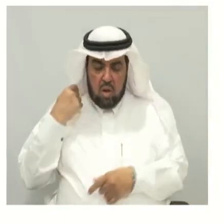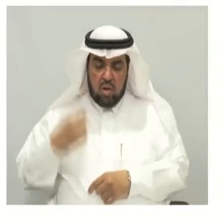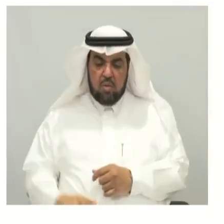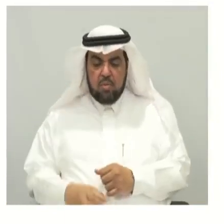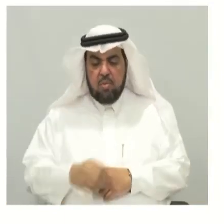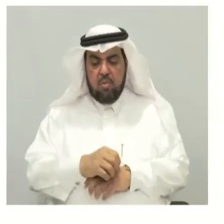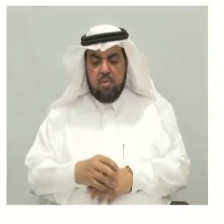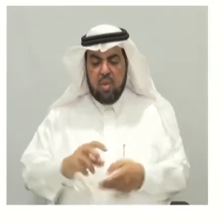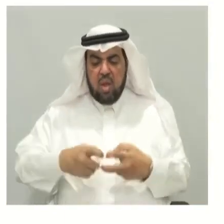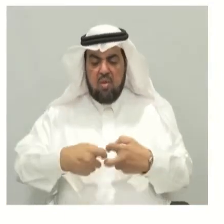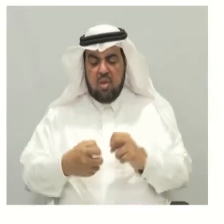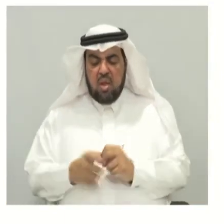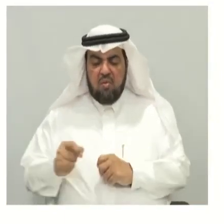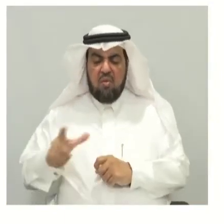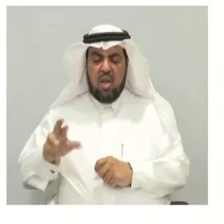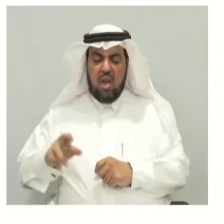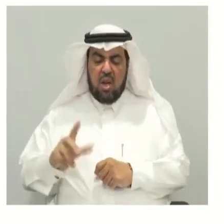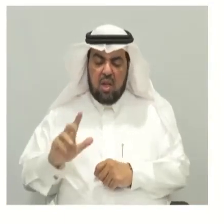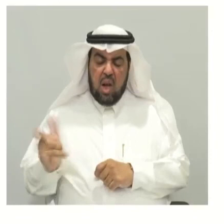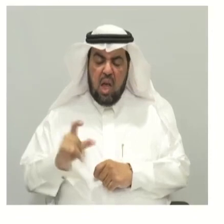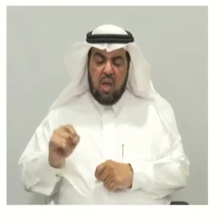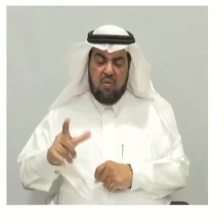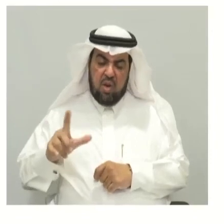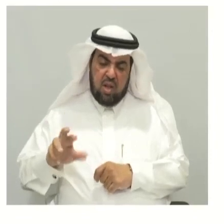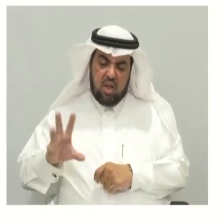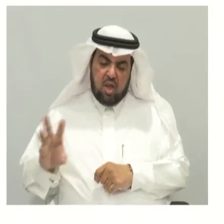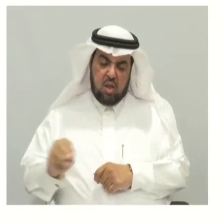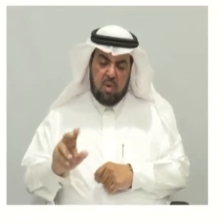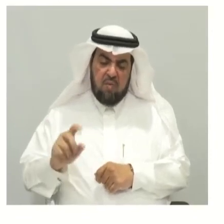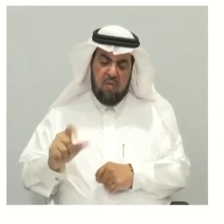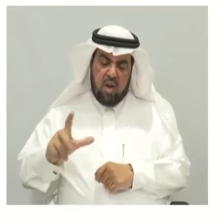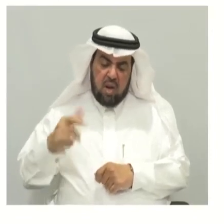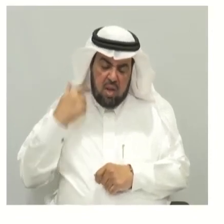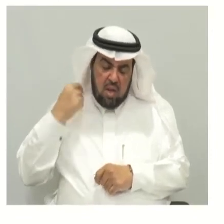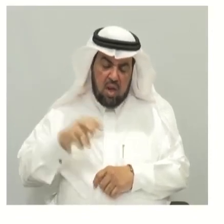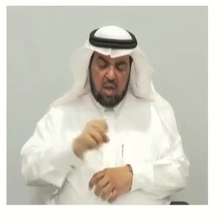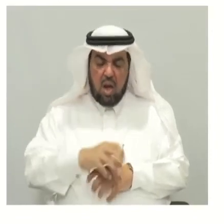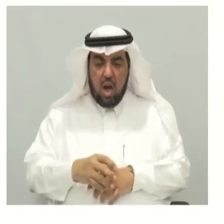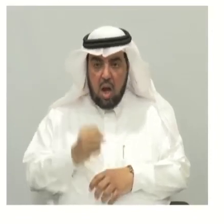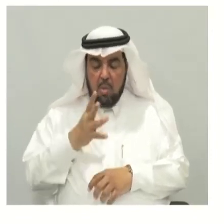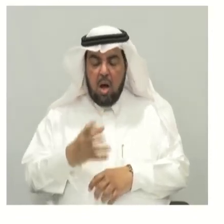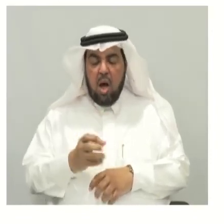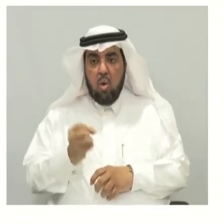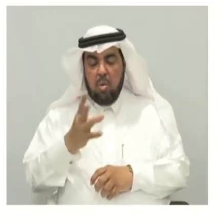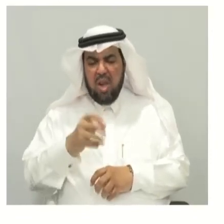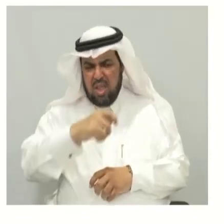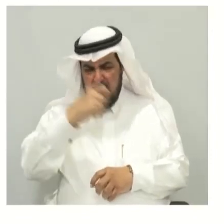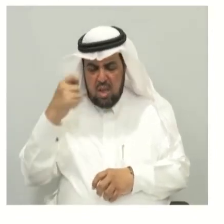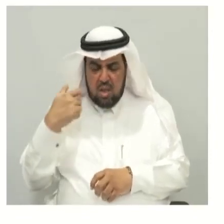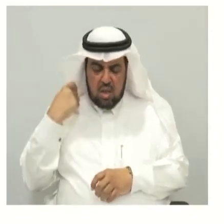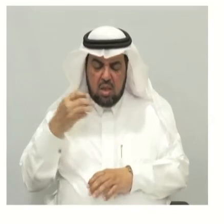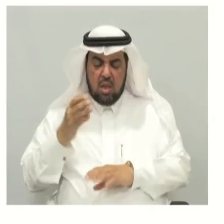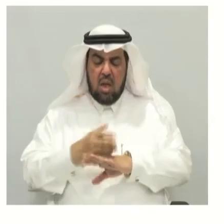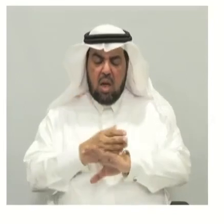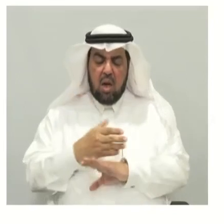صنفت فيزيائيا إلى فلز، لا فلز، شبه فلز. ما هو الفلز؟ هي عناصر لها لمعان، لها بريق، درجة حرارة في الحالة